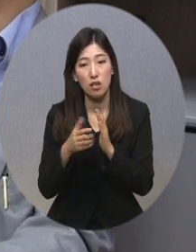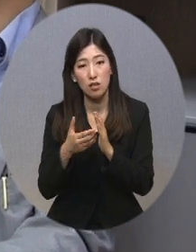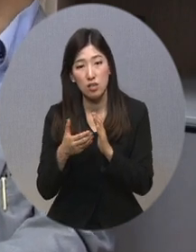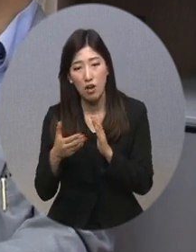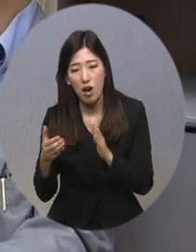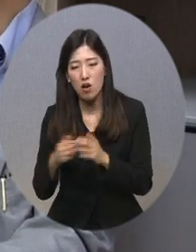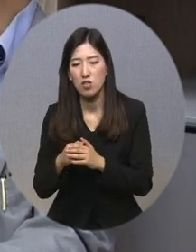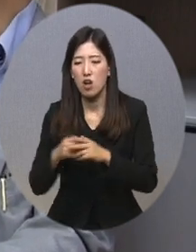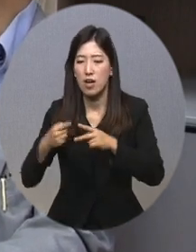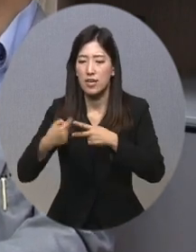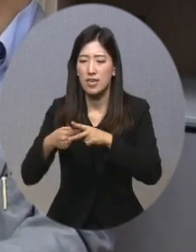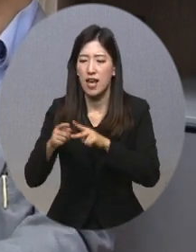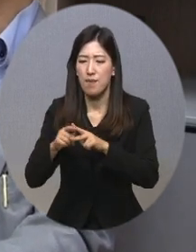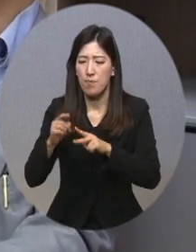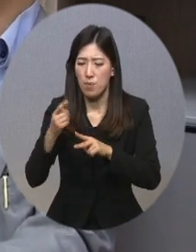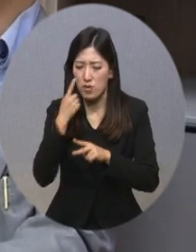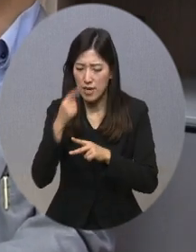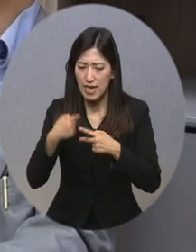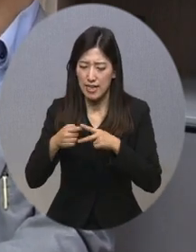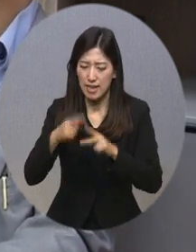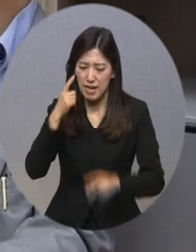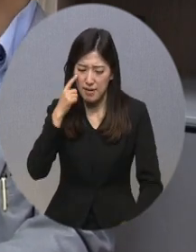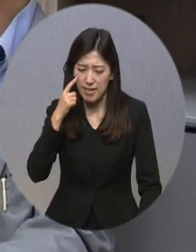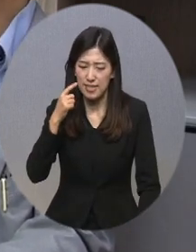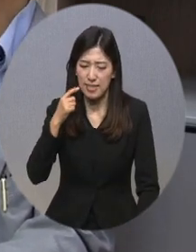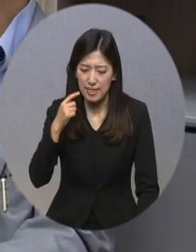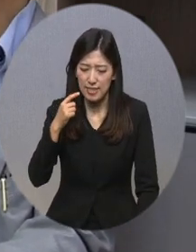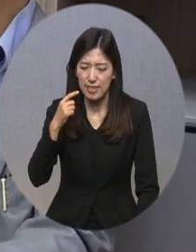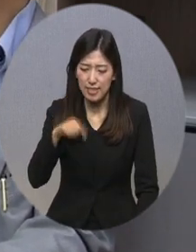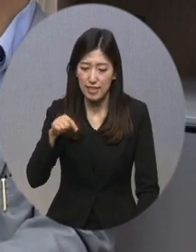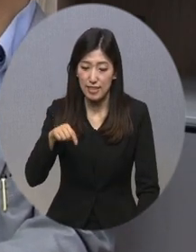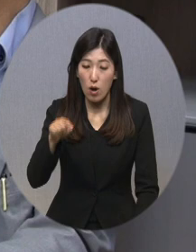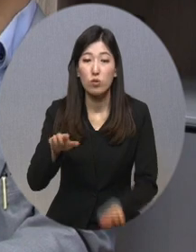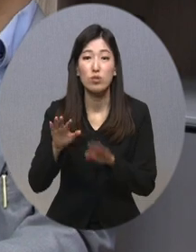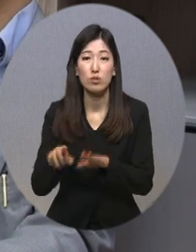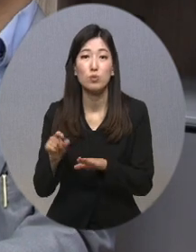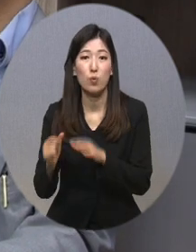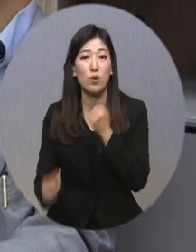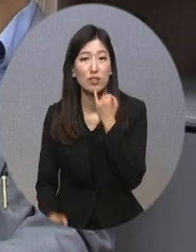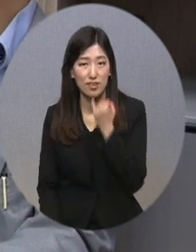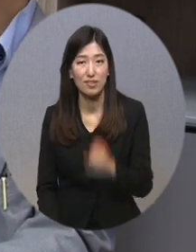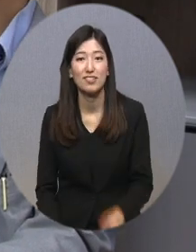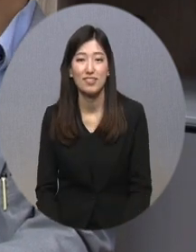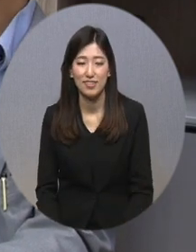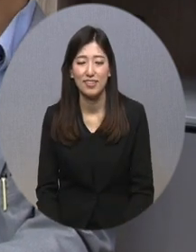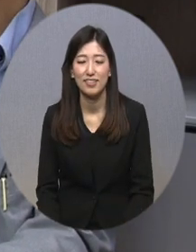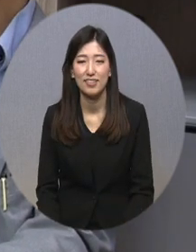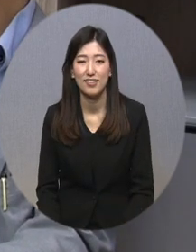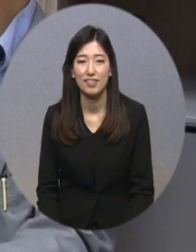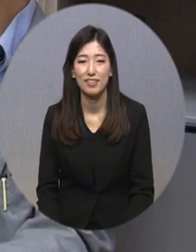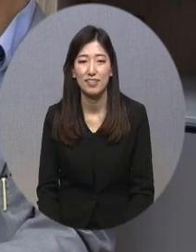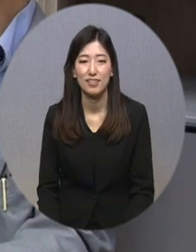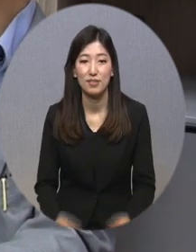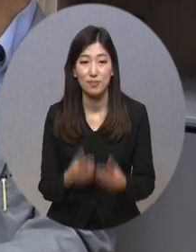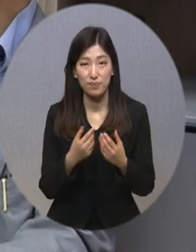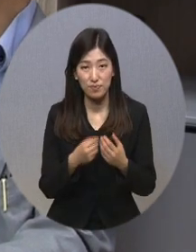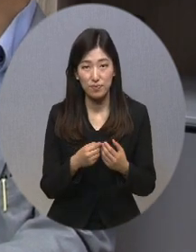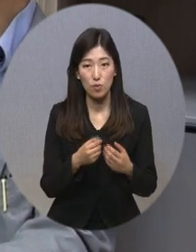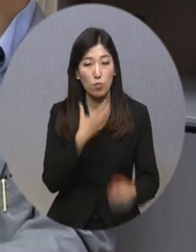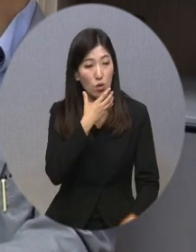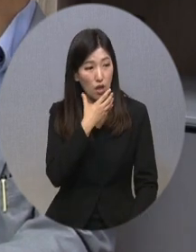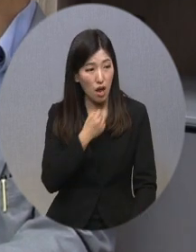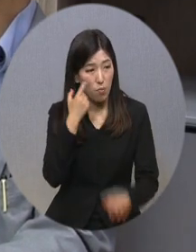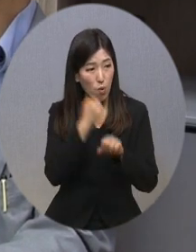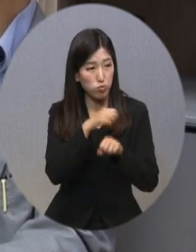상당히 많이 했어요. 그런데 이런 행복연구소라든지 아니면 부부학교라든지 네. 이런 것에 도움을